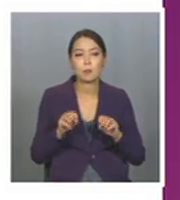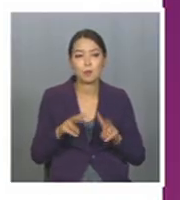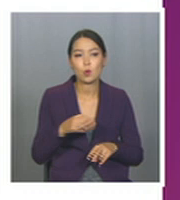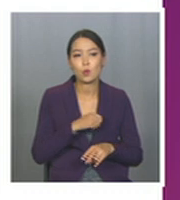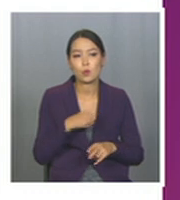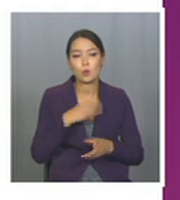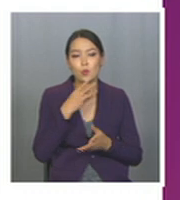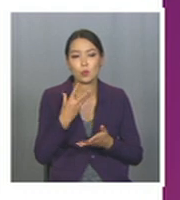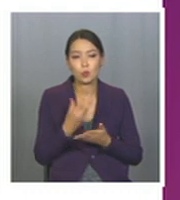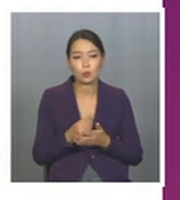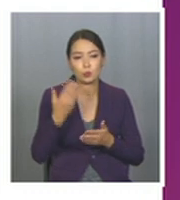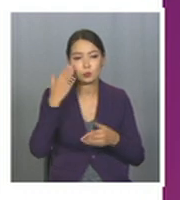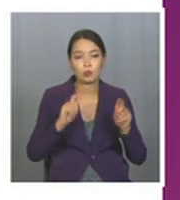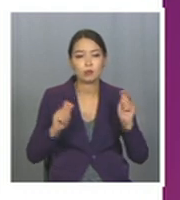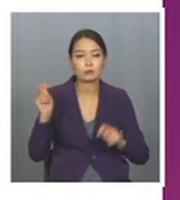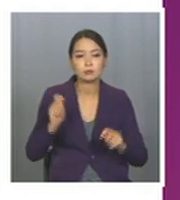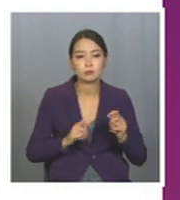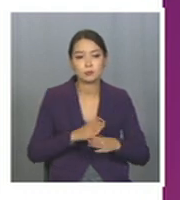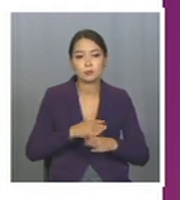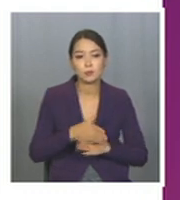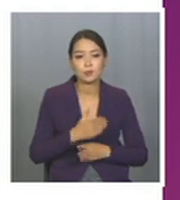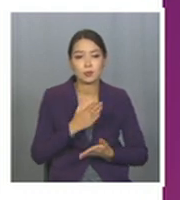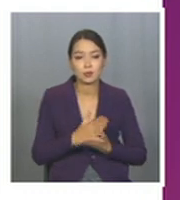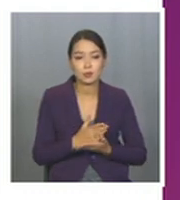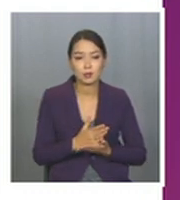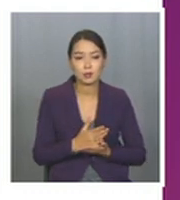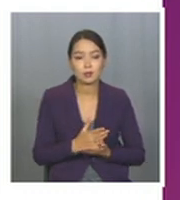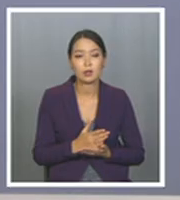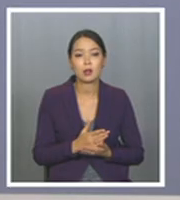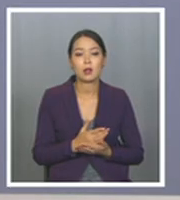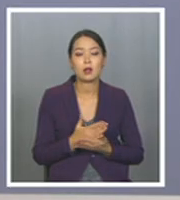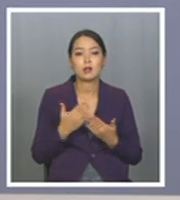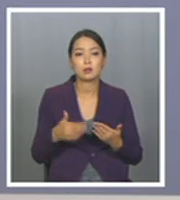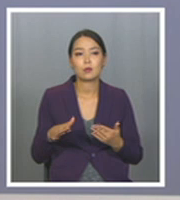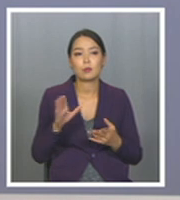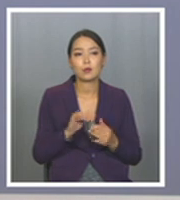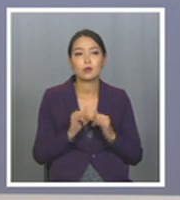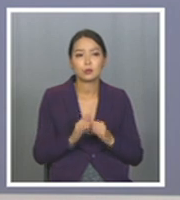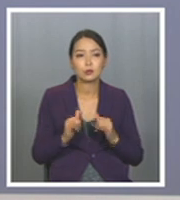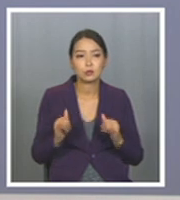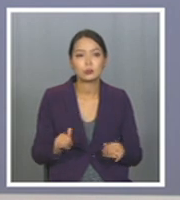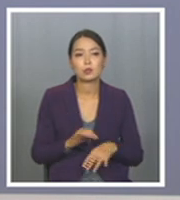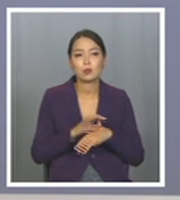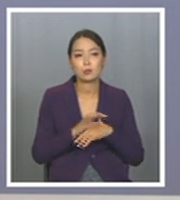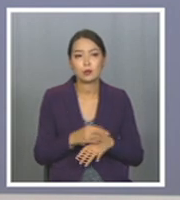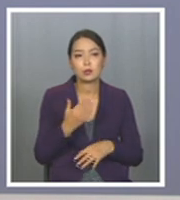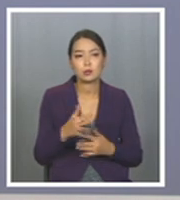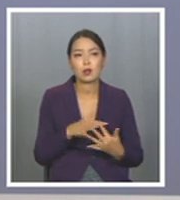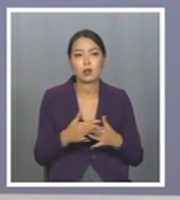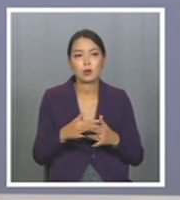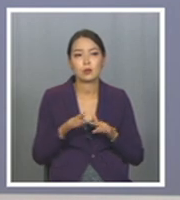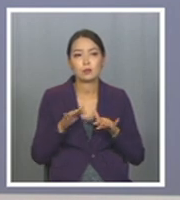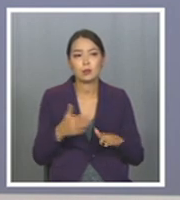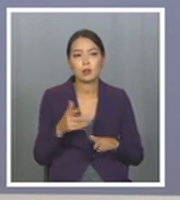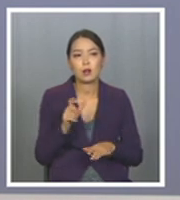аймақтардан келуі. Балалар, мемлекет индустрияландыруды дамылсыз жүргізу үшін ауыл шаруашылығындағы салықтың